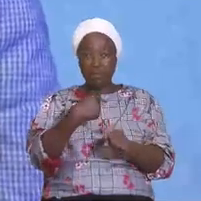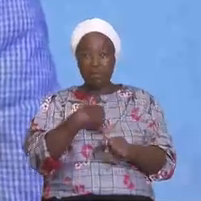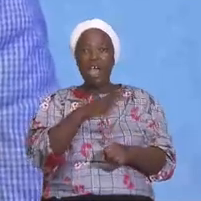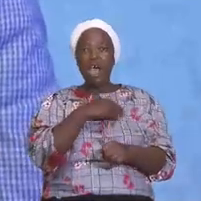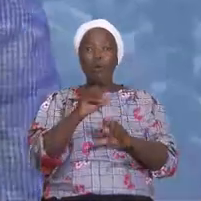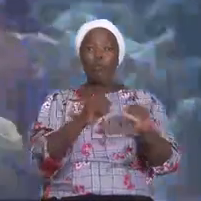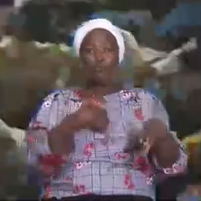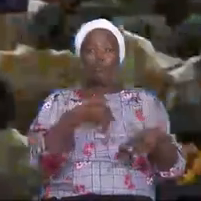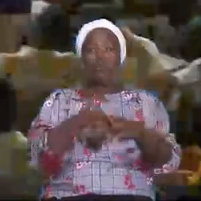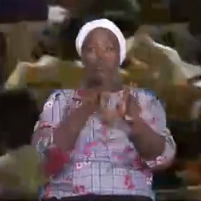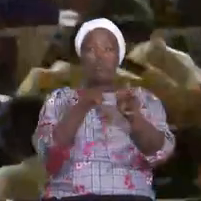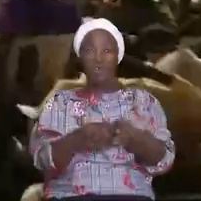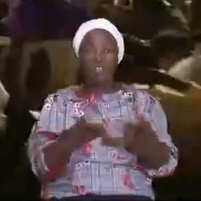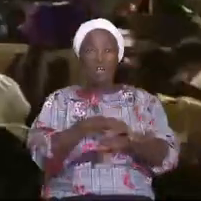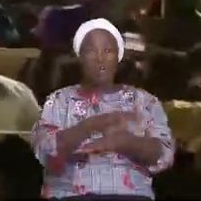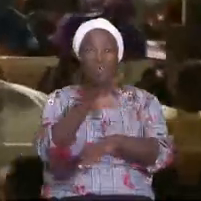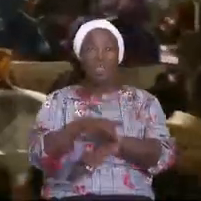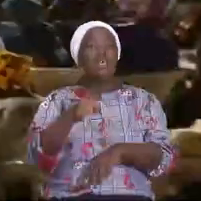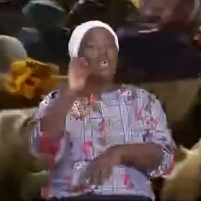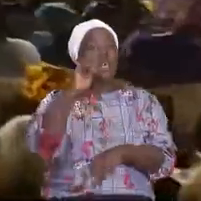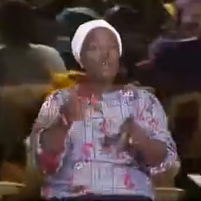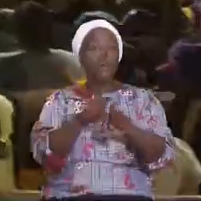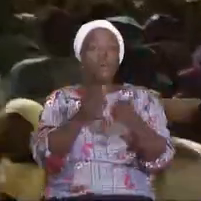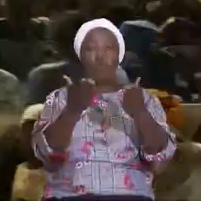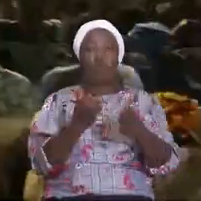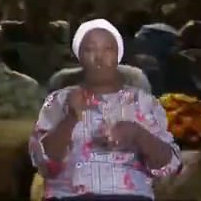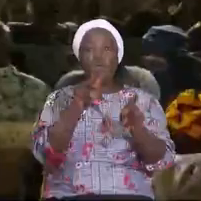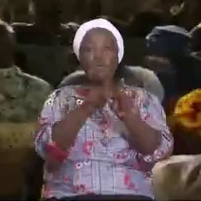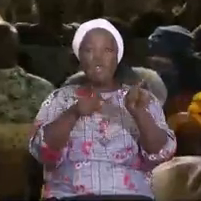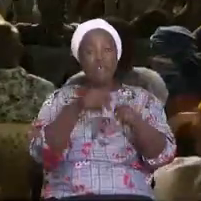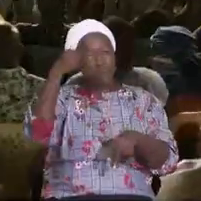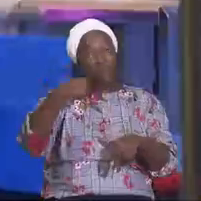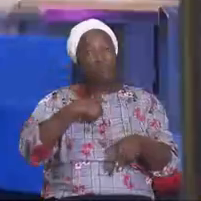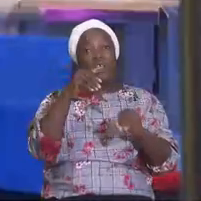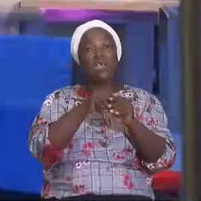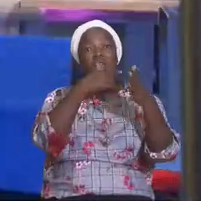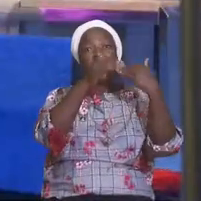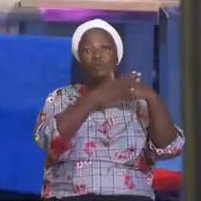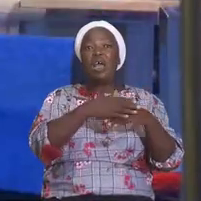Et comme il m'a créé et m'a mis sur la terre,